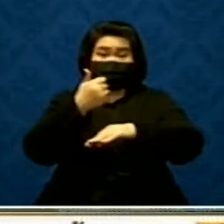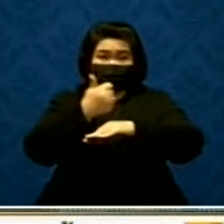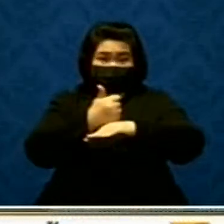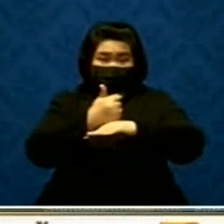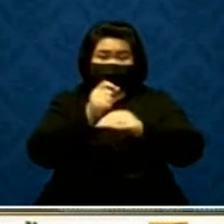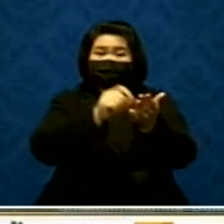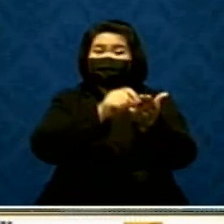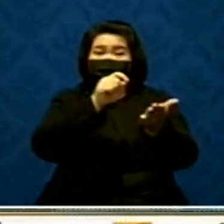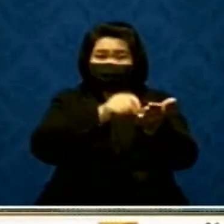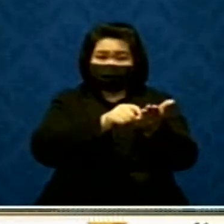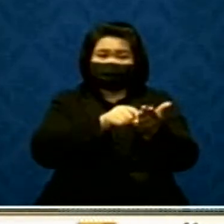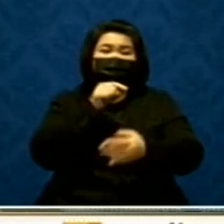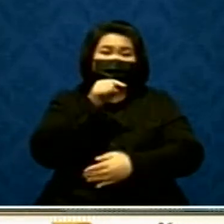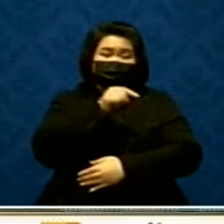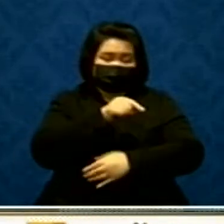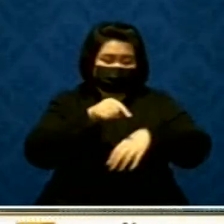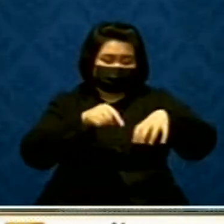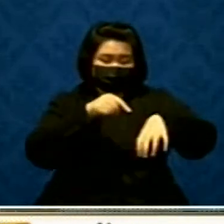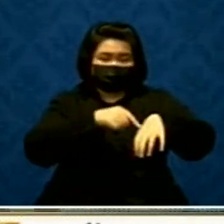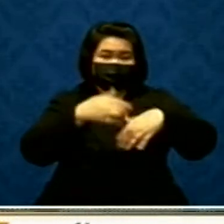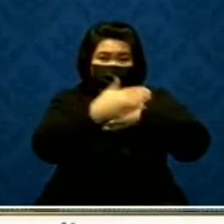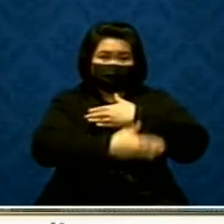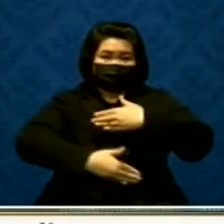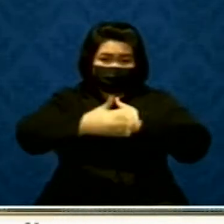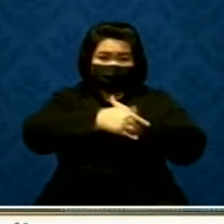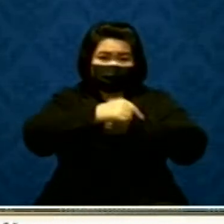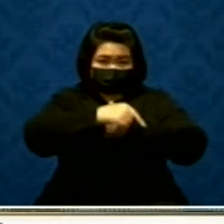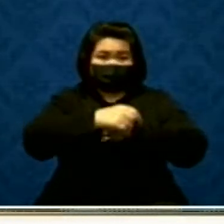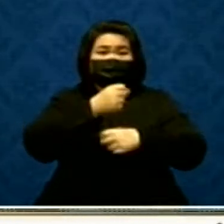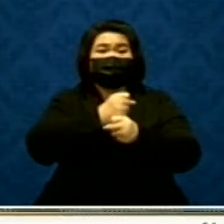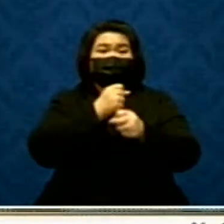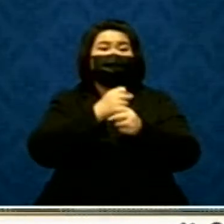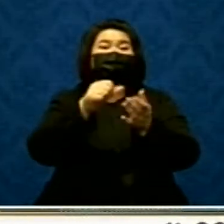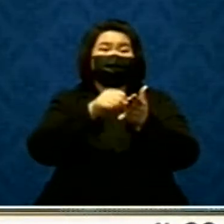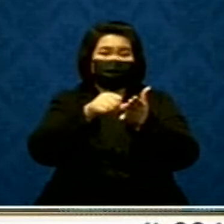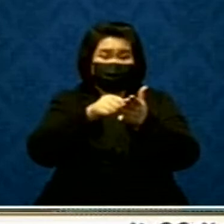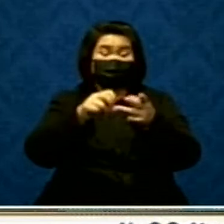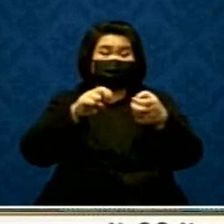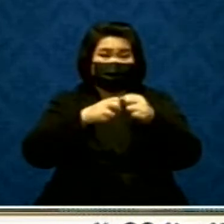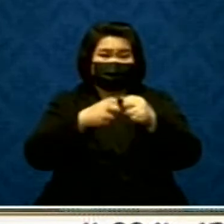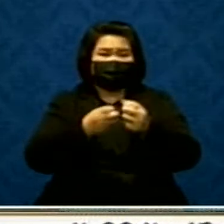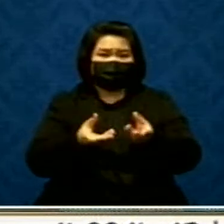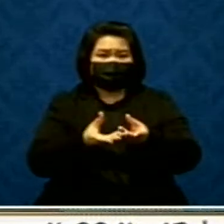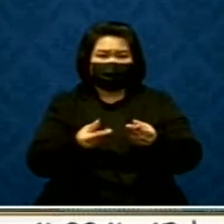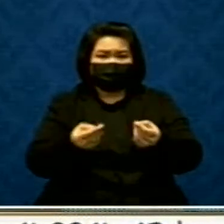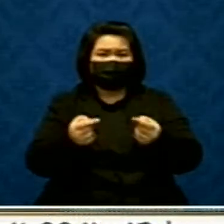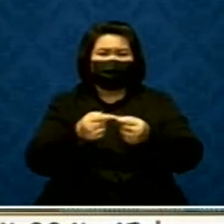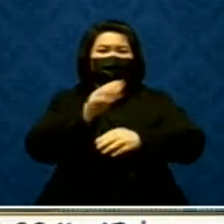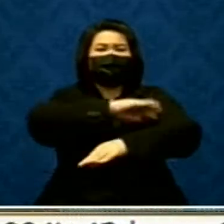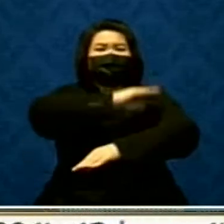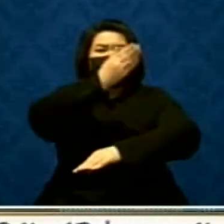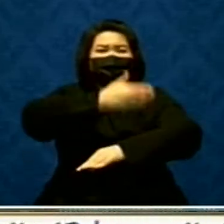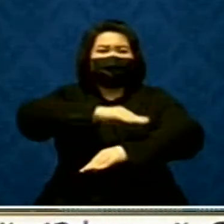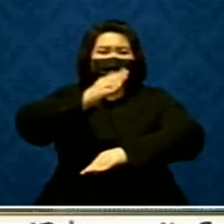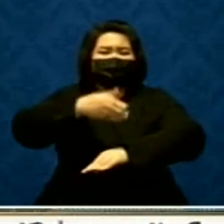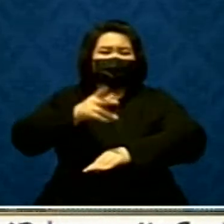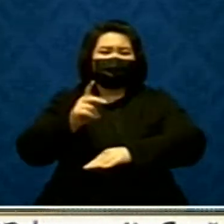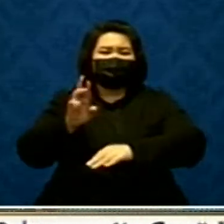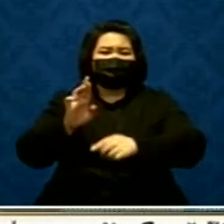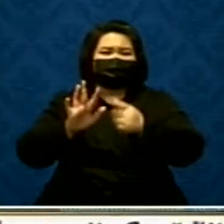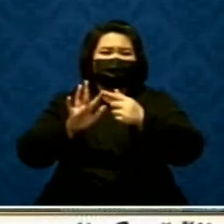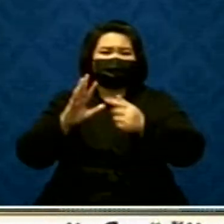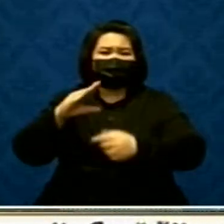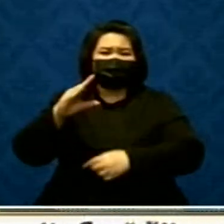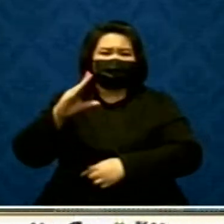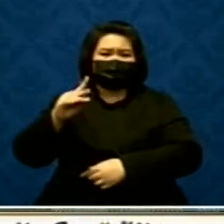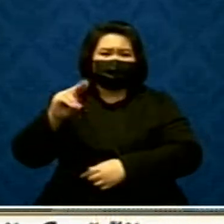การให้การรถไฟนะครับดำเนินการการแก้ไขปัญหาการที่ดินรถไฟเนี่ยบริเวณเขากระโดงแล้วก็ให้มีการติดตาม